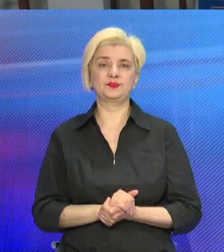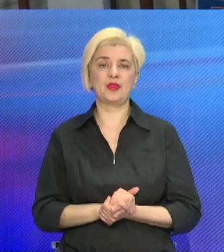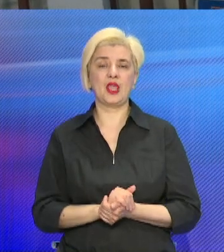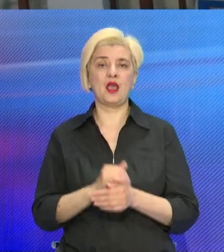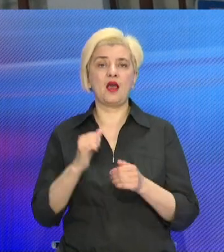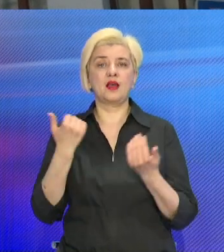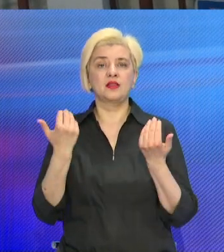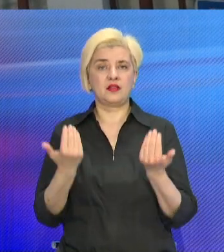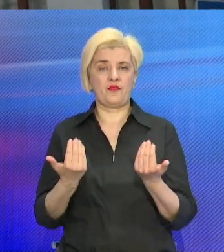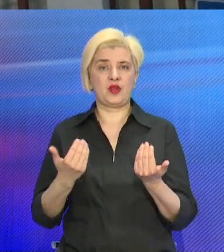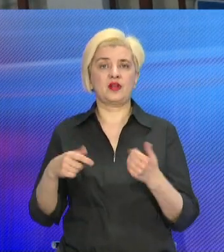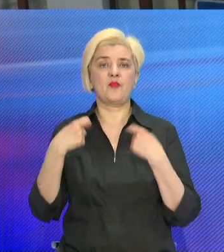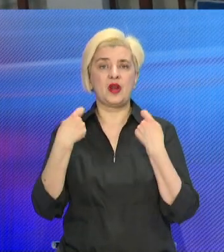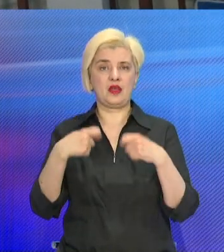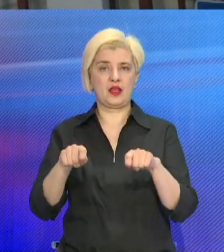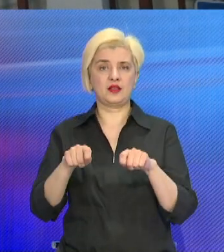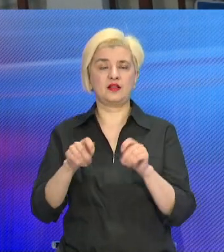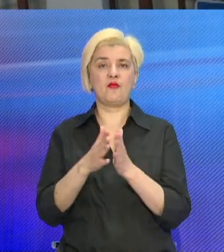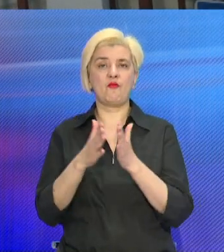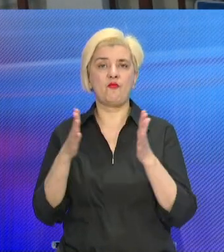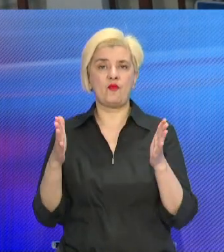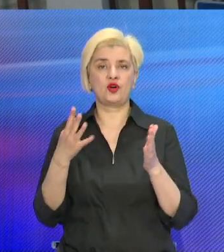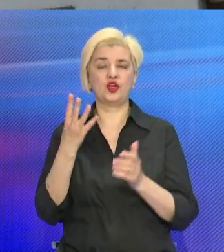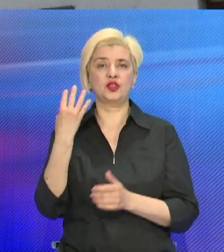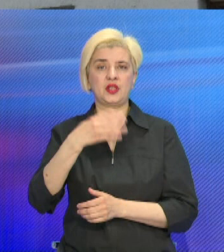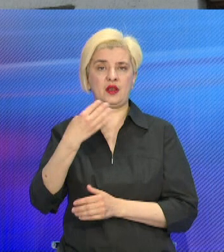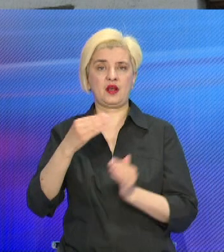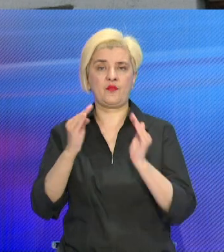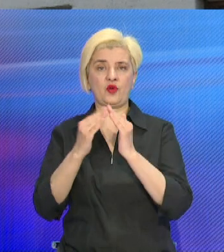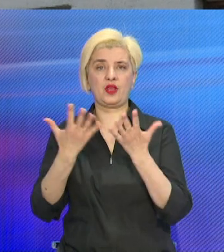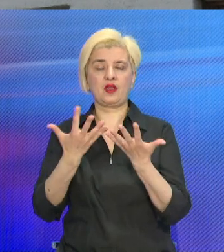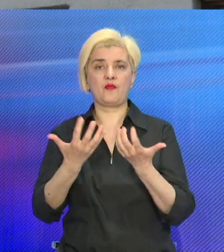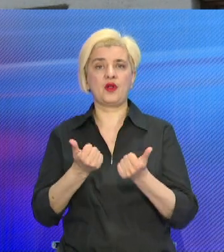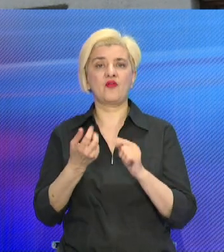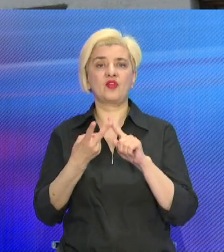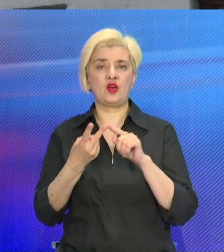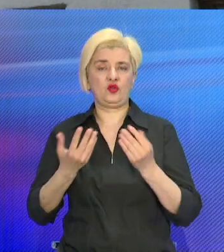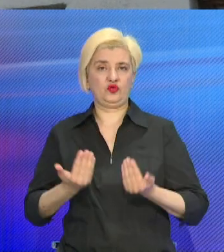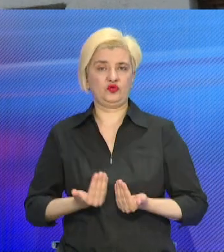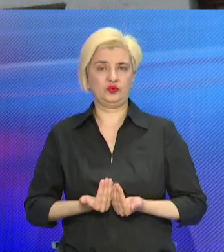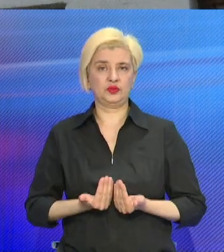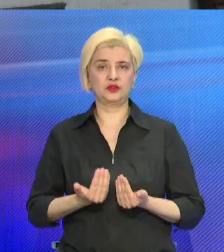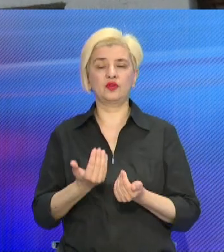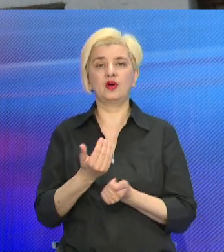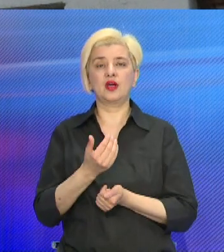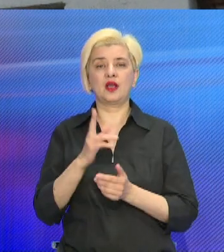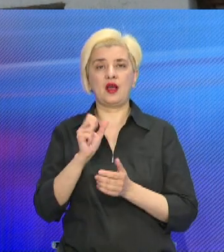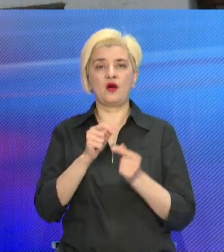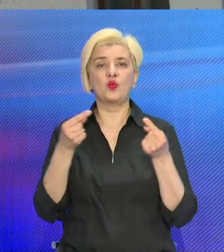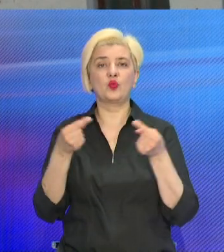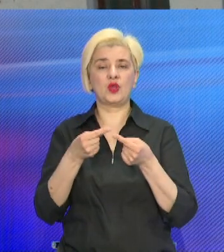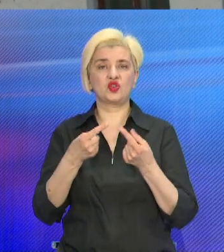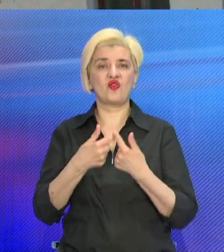у рэгіёне прададзена больш за 40 будынкаў, якія атрымаюць другое жыццё. Як удакладнілі ў камітэце,